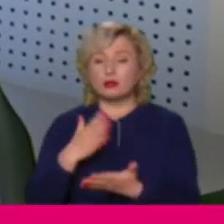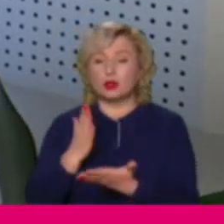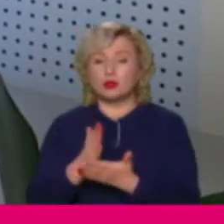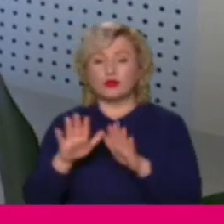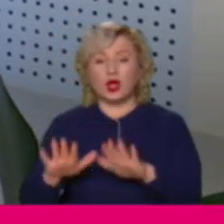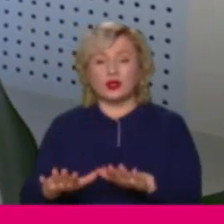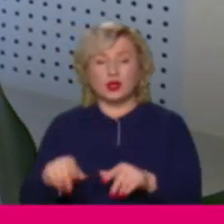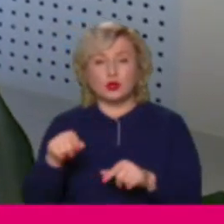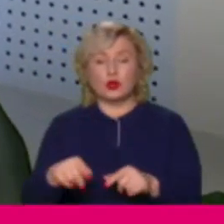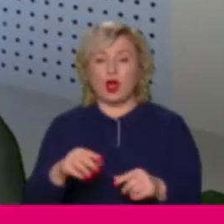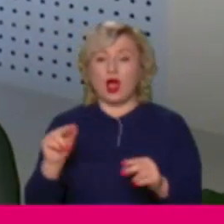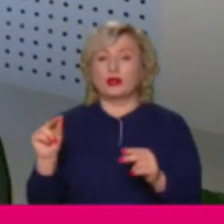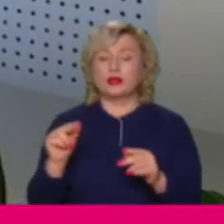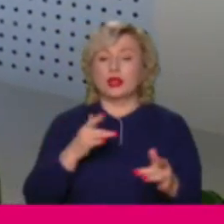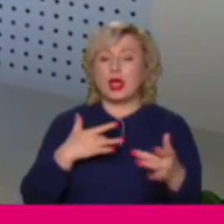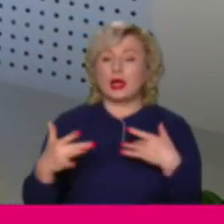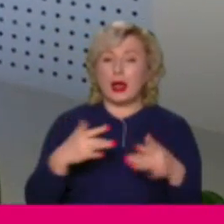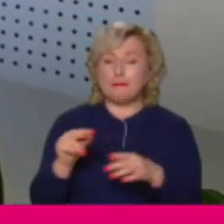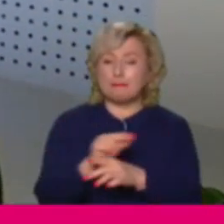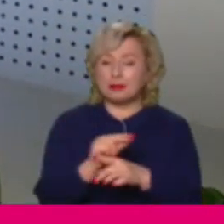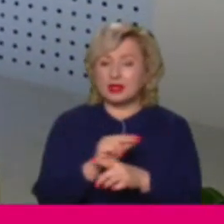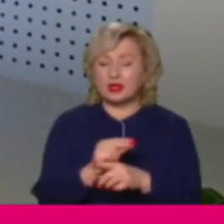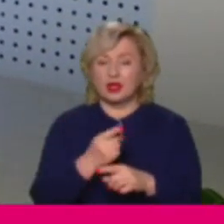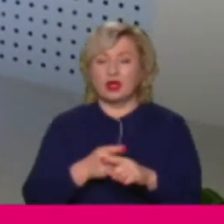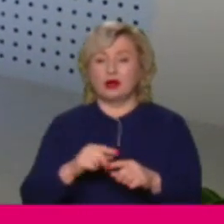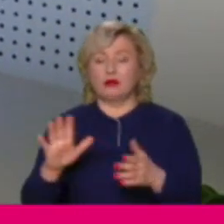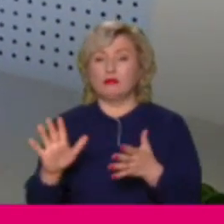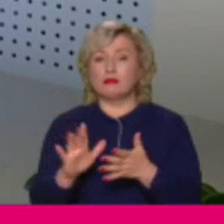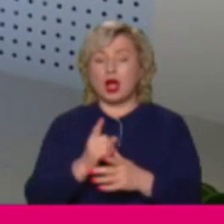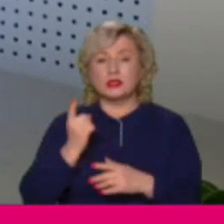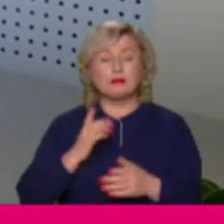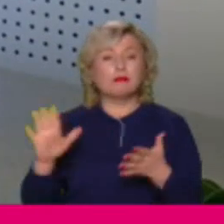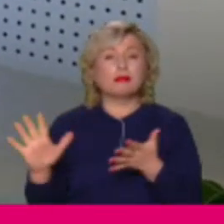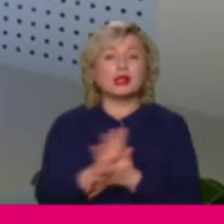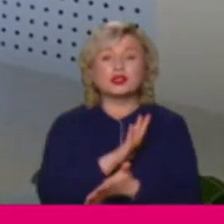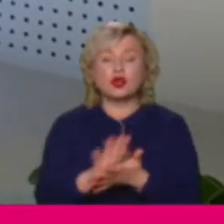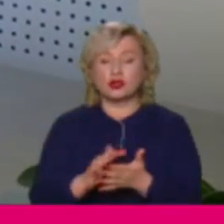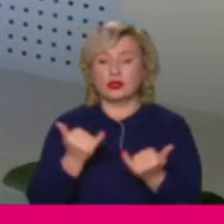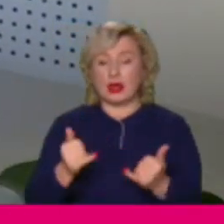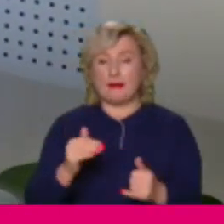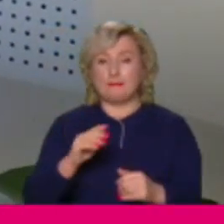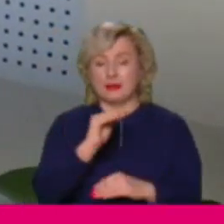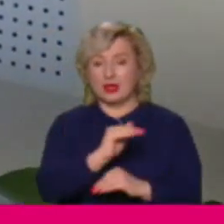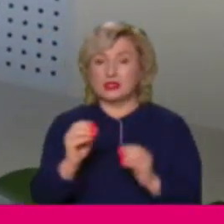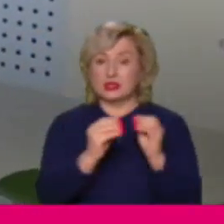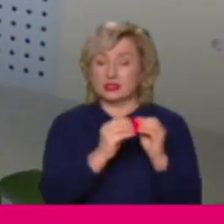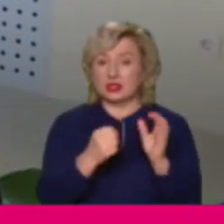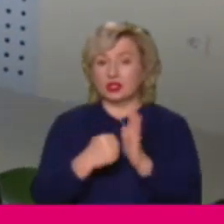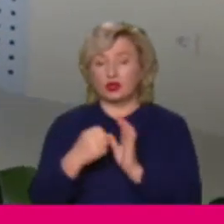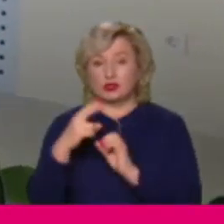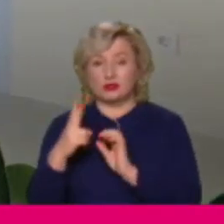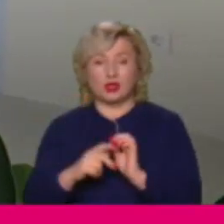тут, арт-терапія, майстер-класи абсолютно безкоштовні для підлітків з 10 до 17 років.